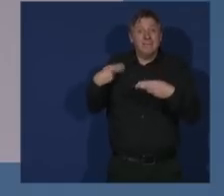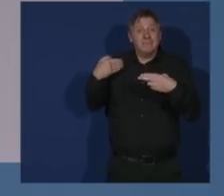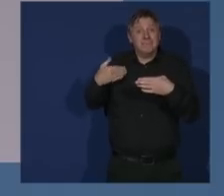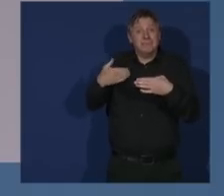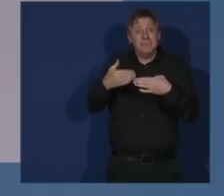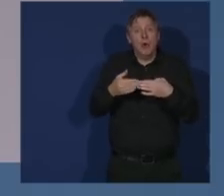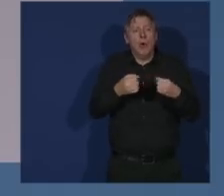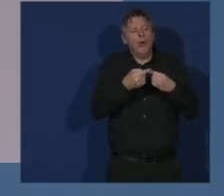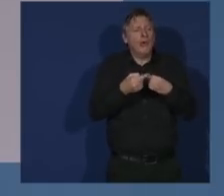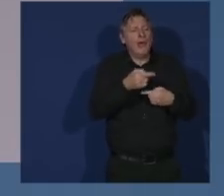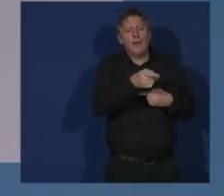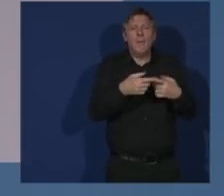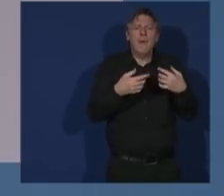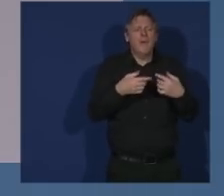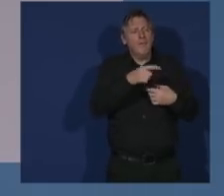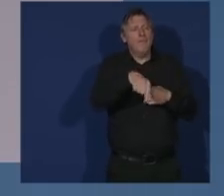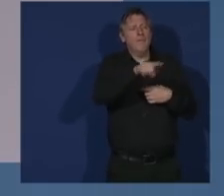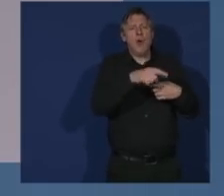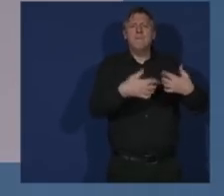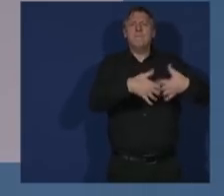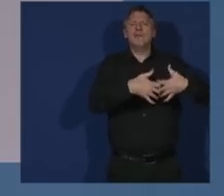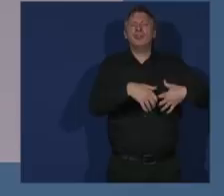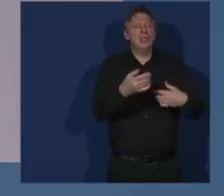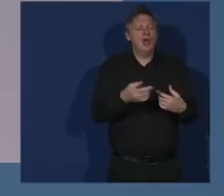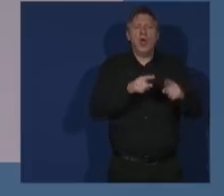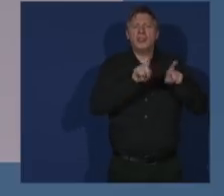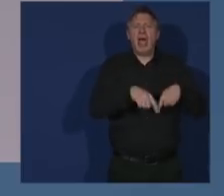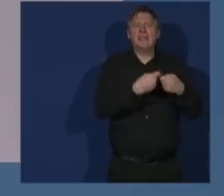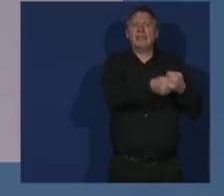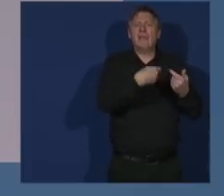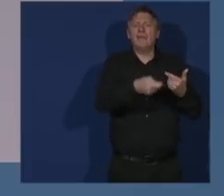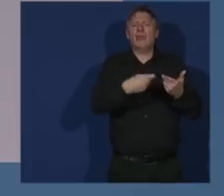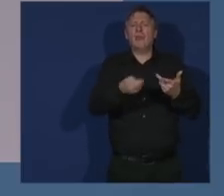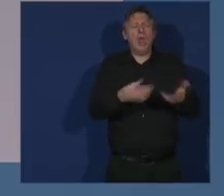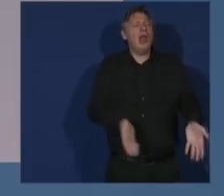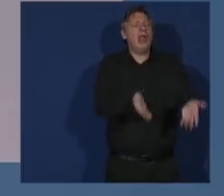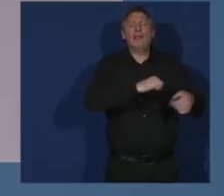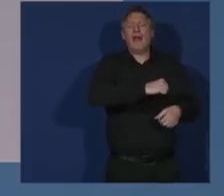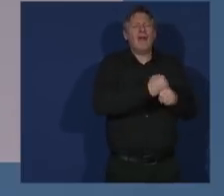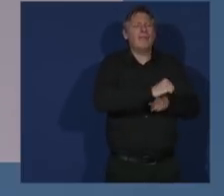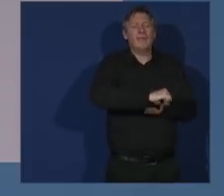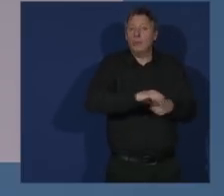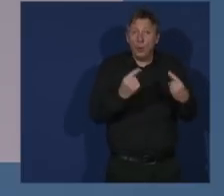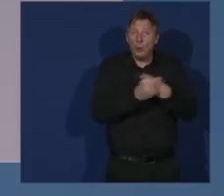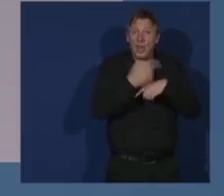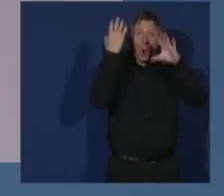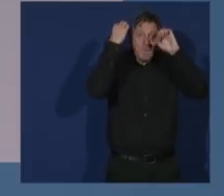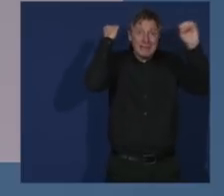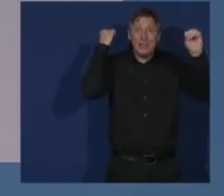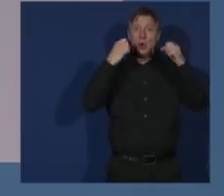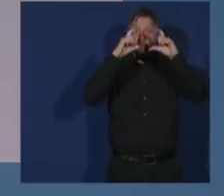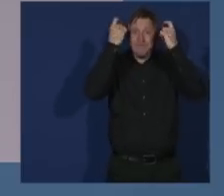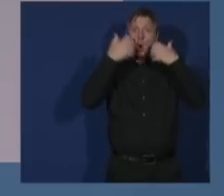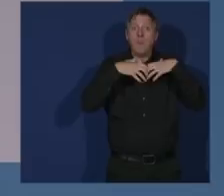canon, comme des machines à distribuer des tracts, mais nous les avons toujours considérés comme des ambassadeurs, comme des